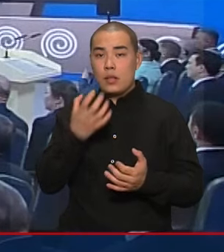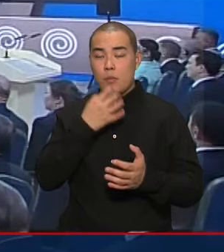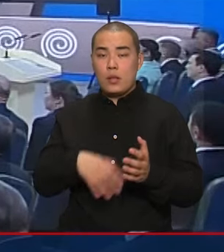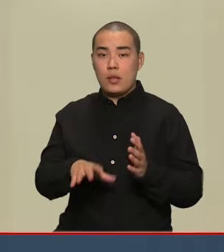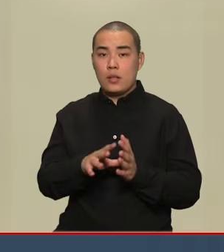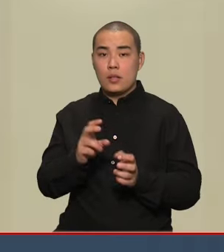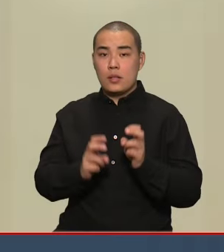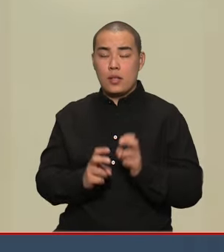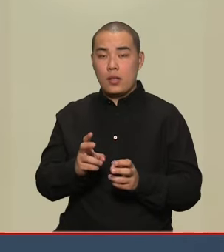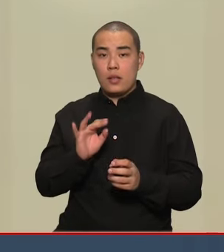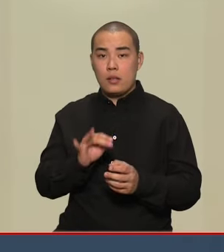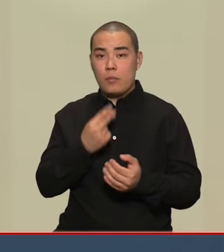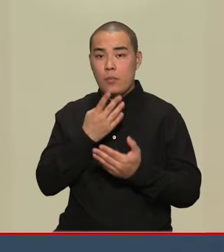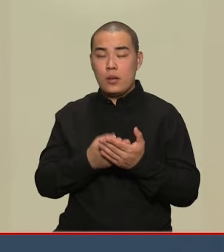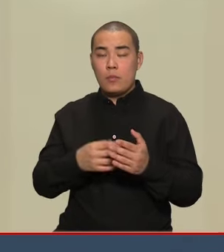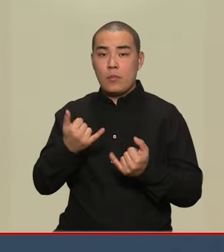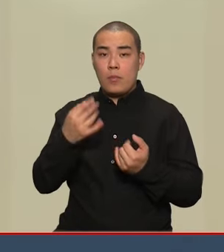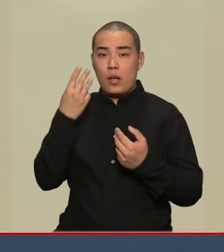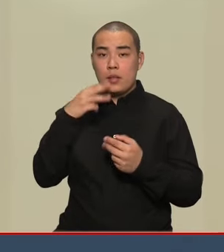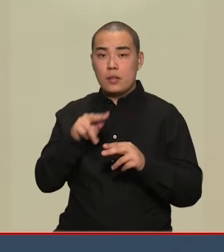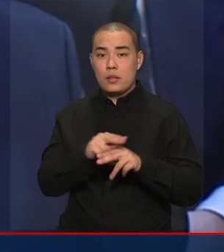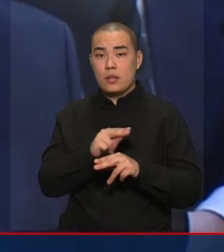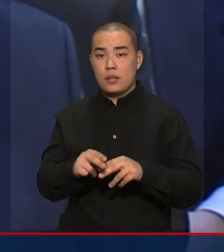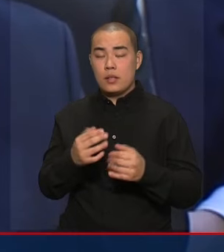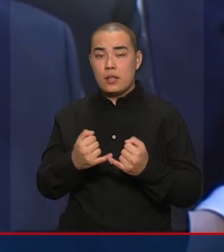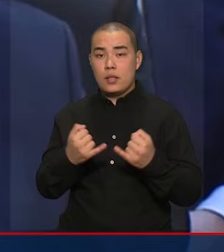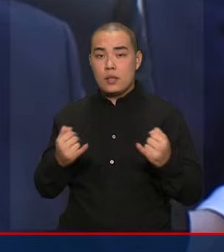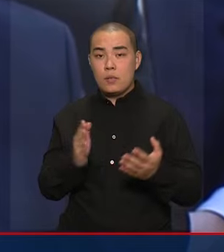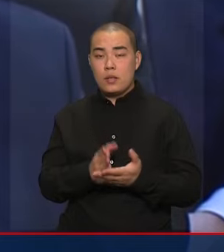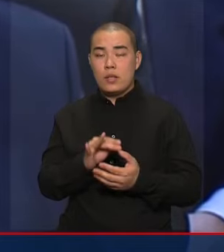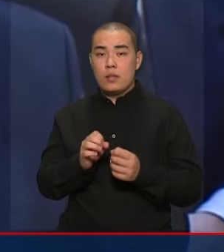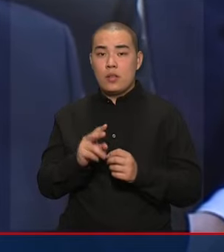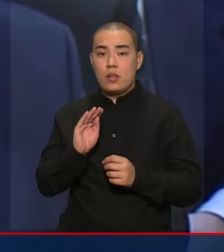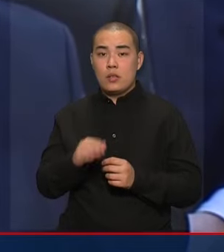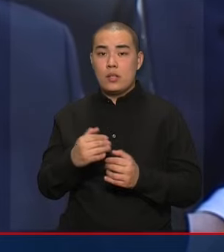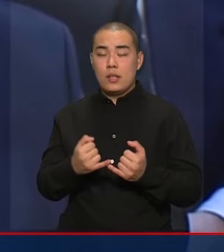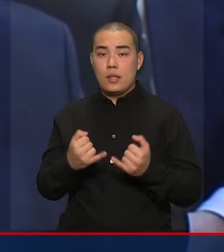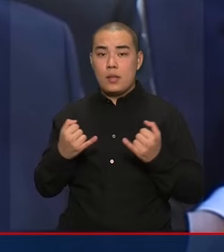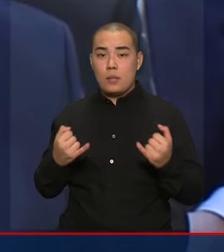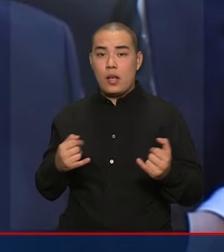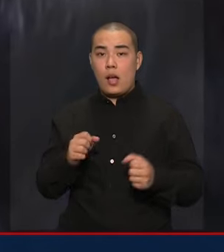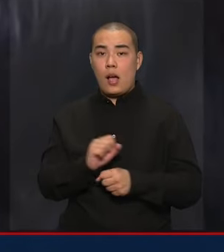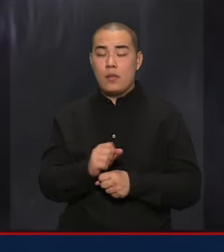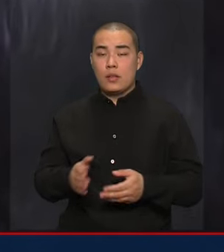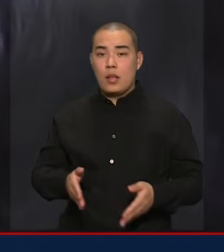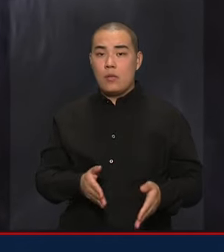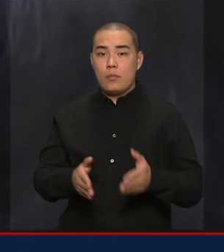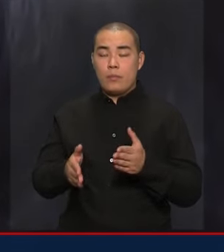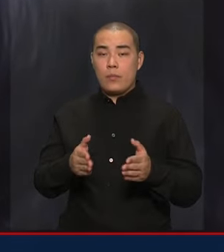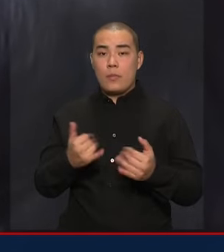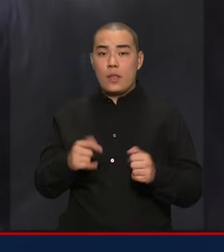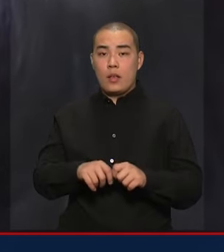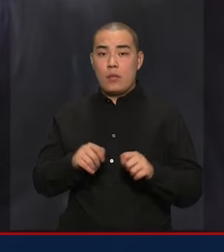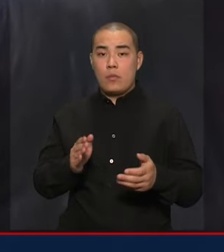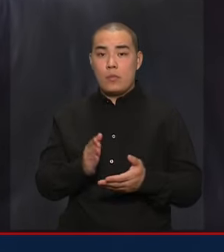теплостанций и модернизация 6500 километров инженерных сетей и еще 12000 километров автодорог. Также запустить